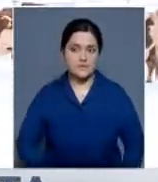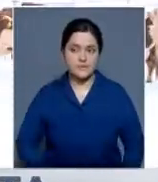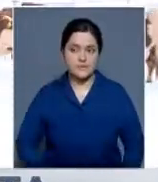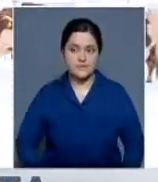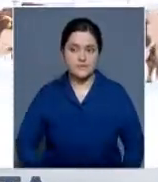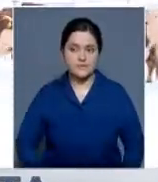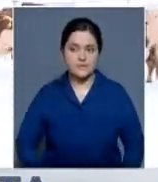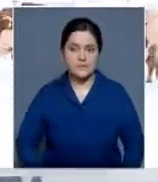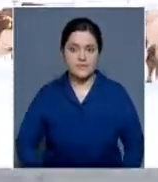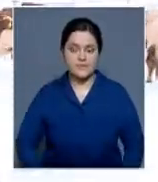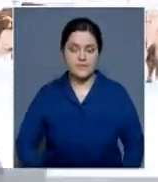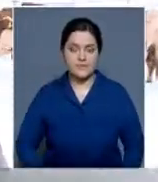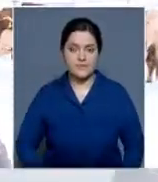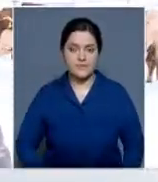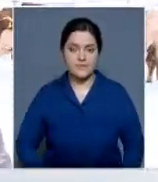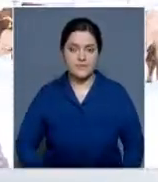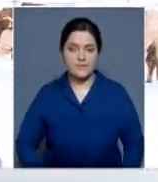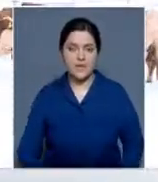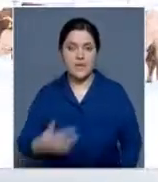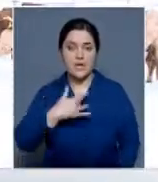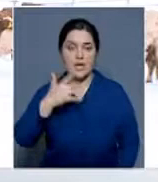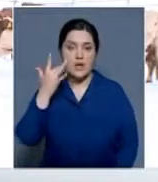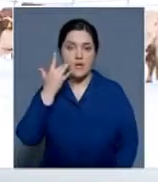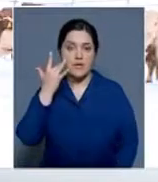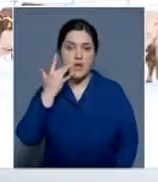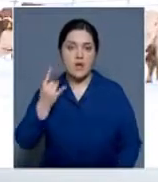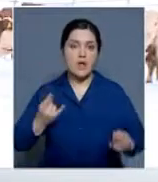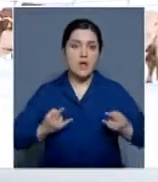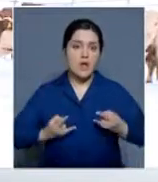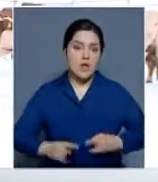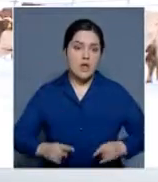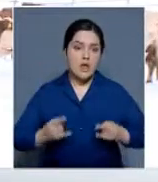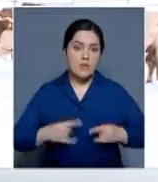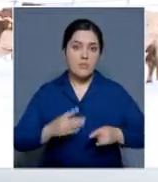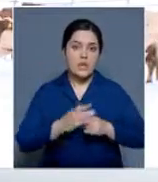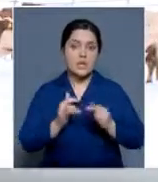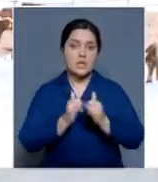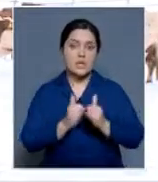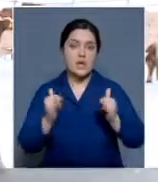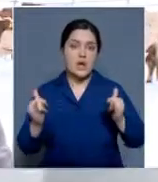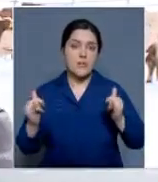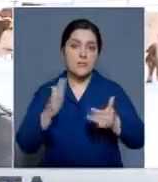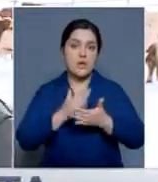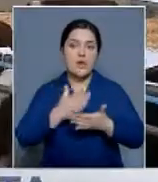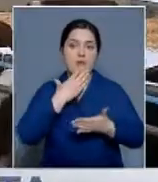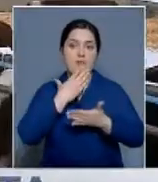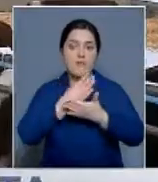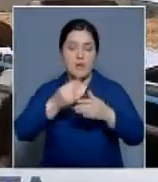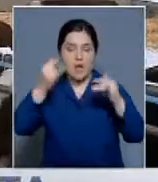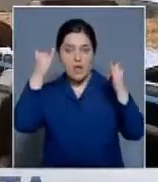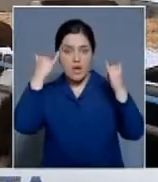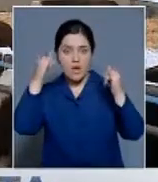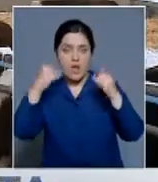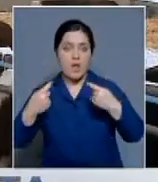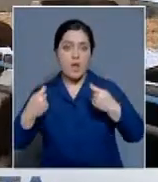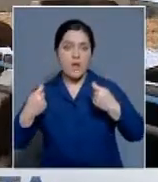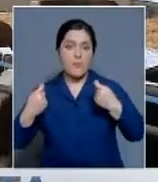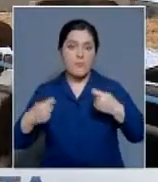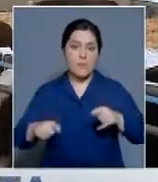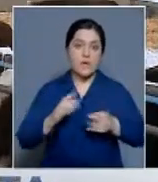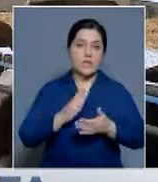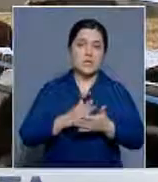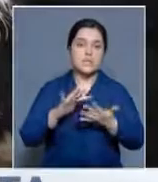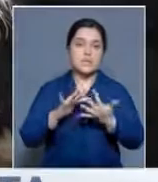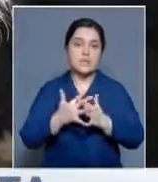Мы ведем постоянную селекционную работу. Чтобы улучшить качество поголовья, закупаем новых быков. Своих племенных бычков продаем крестьянским хозяйствам. Работаем